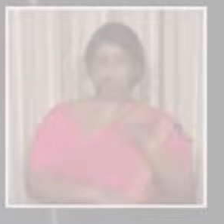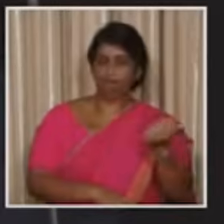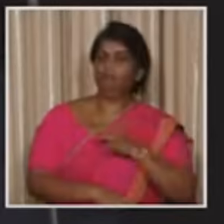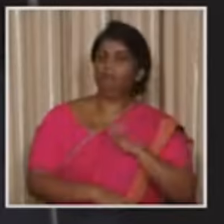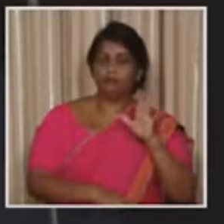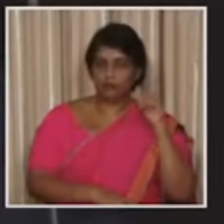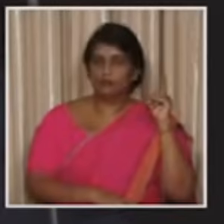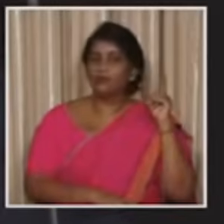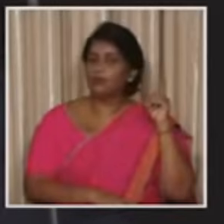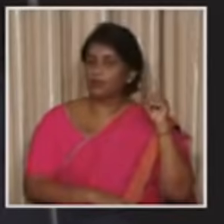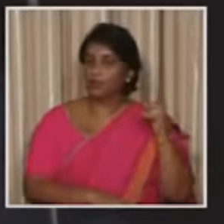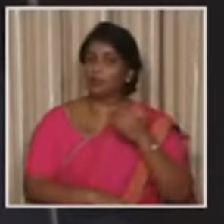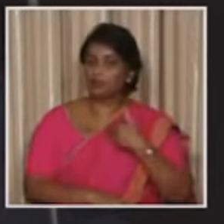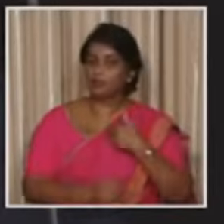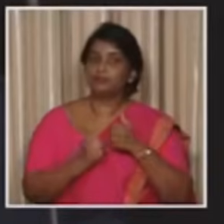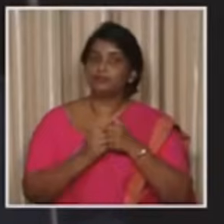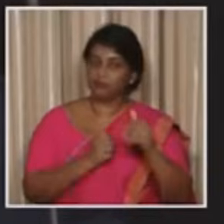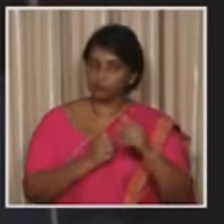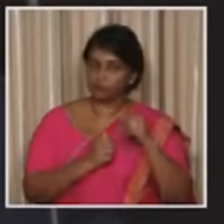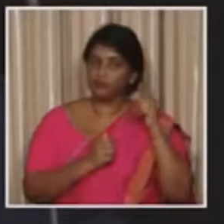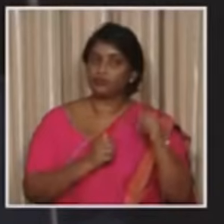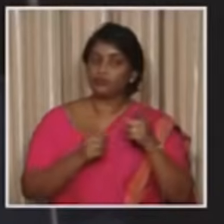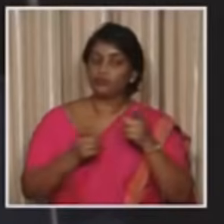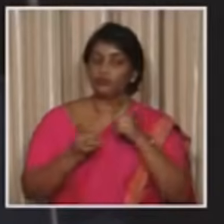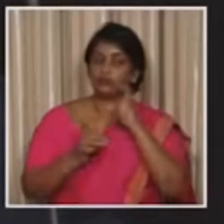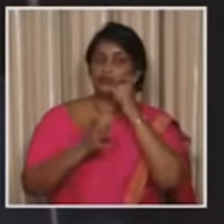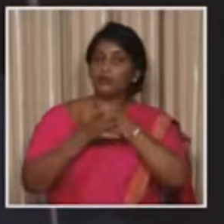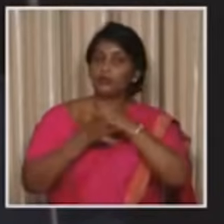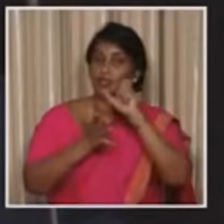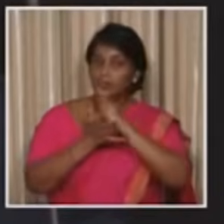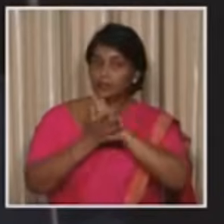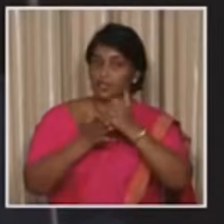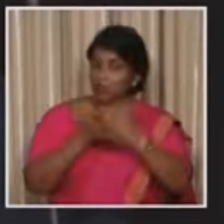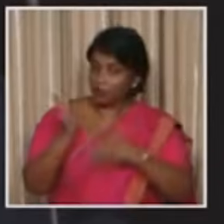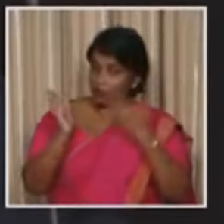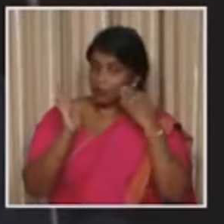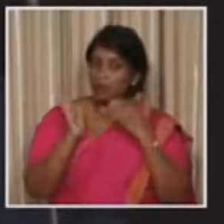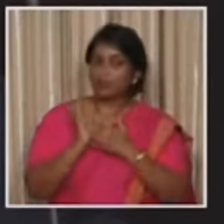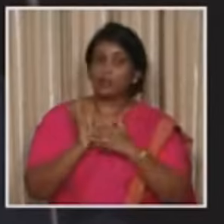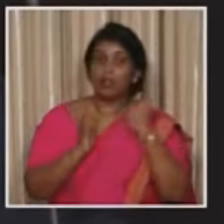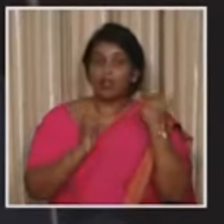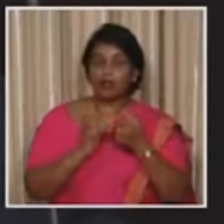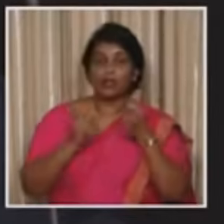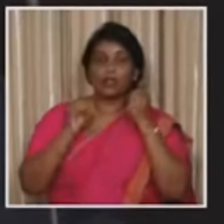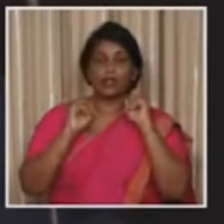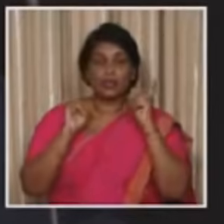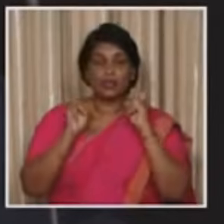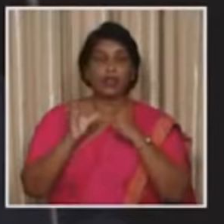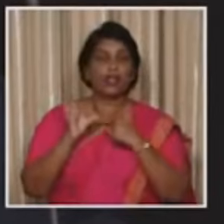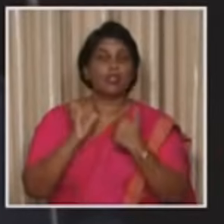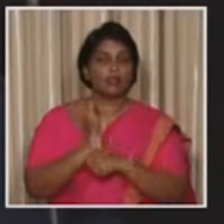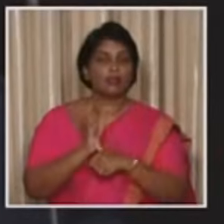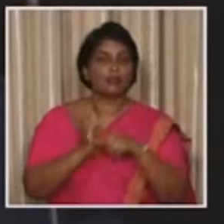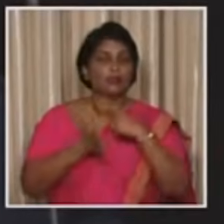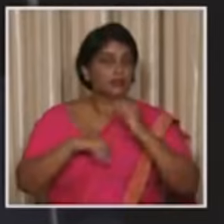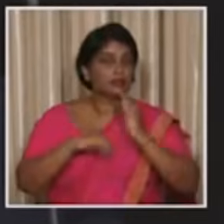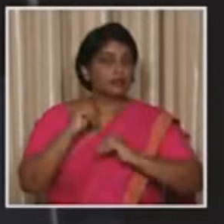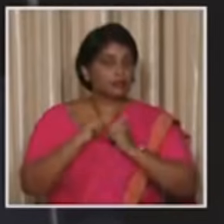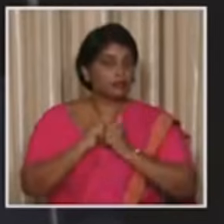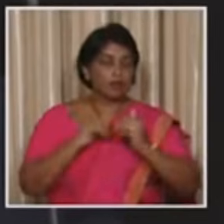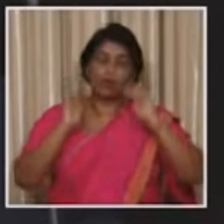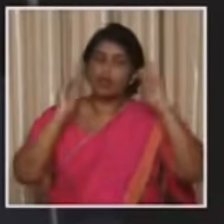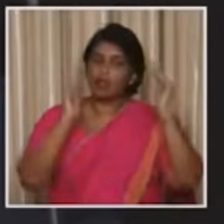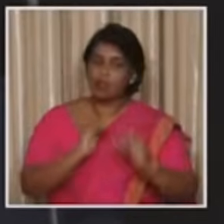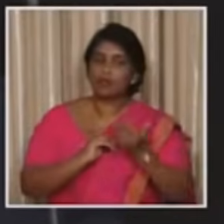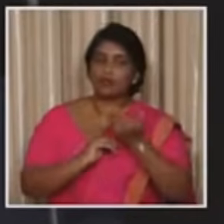වුණා ඒ නිසා අපි මේක කරන්න ඕනේ මේ චිත්‍රසිරි වාර්තාව පදනම් කරගෙන අලුත් ස්පෝර්ට්ස් ලෝ එකක් කරගෙන මේ ඡන්ද එන පිළිවෙත අඩු